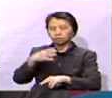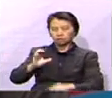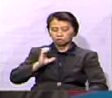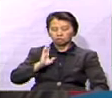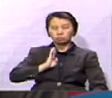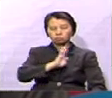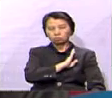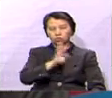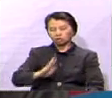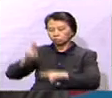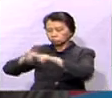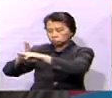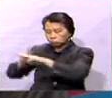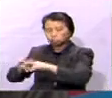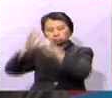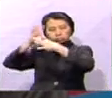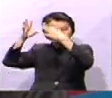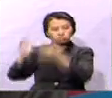the punishment